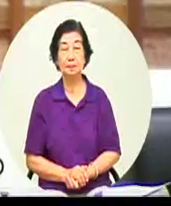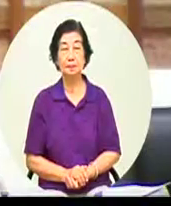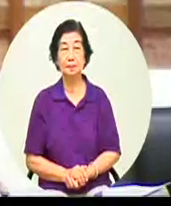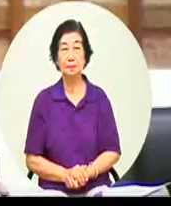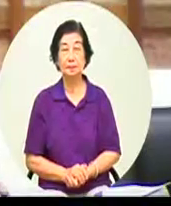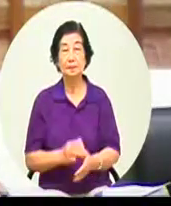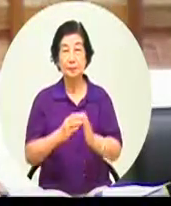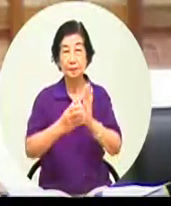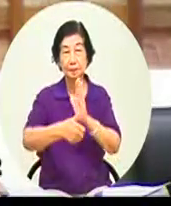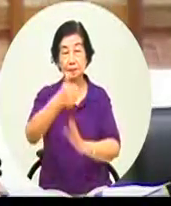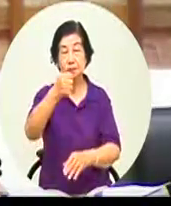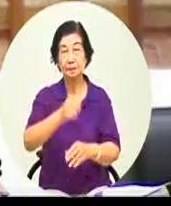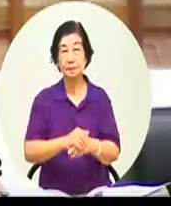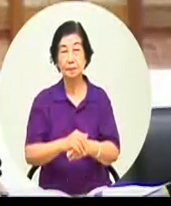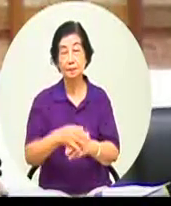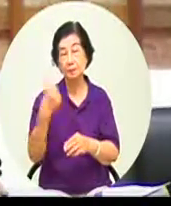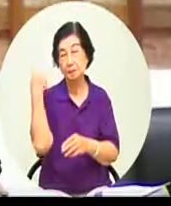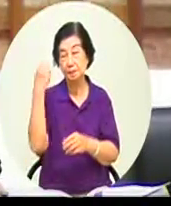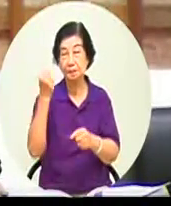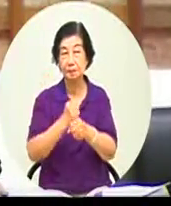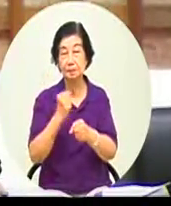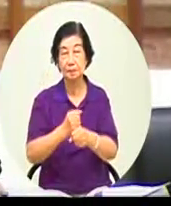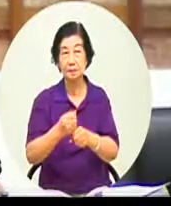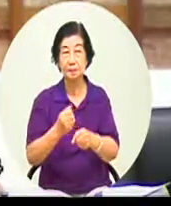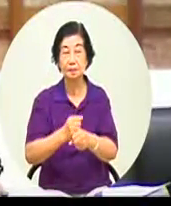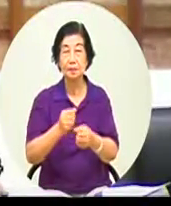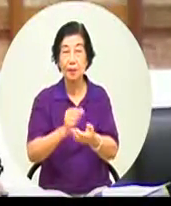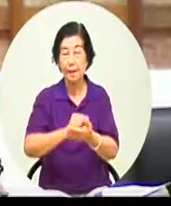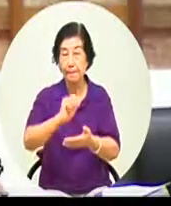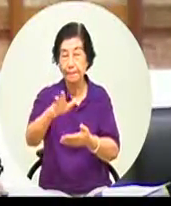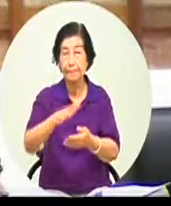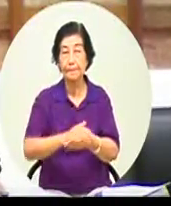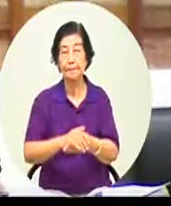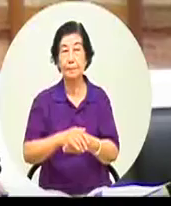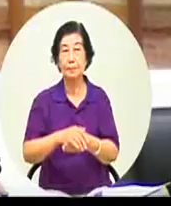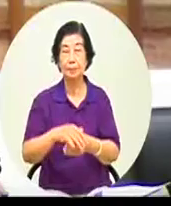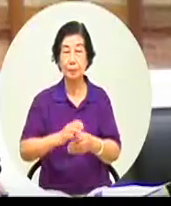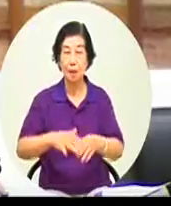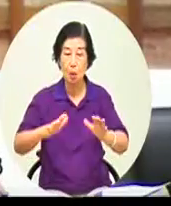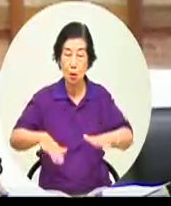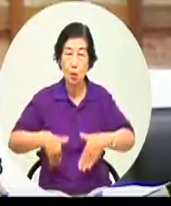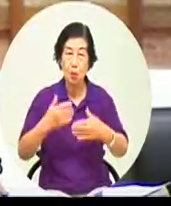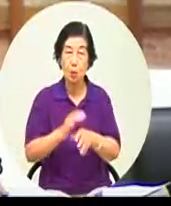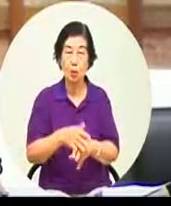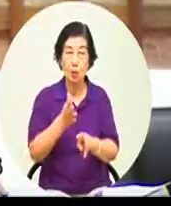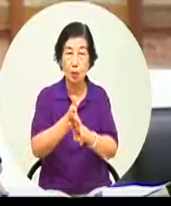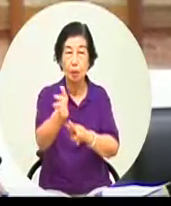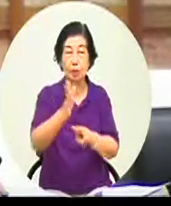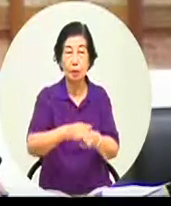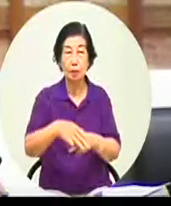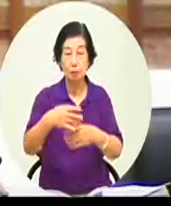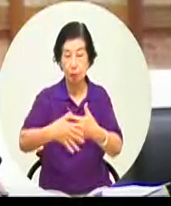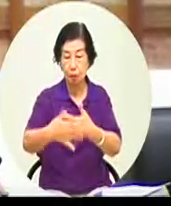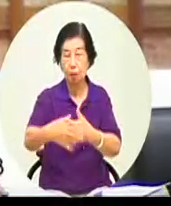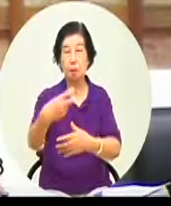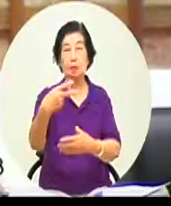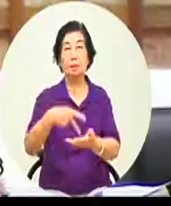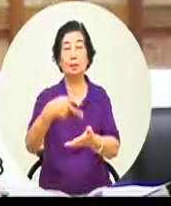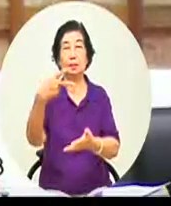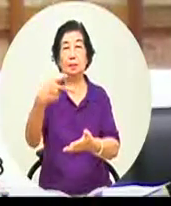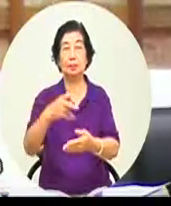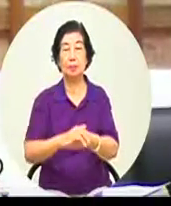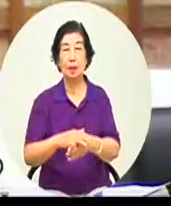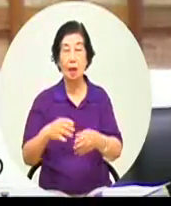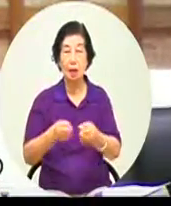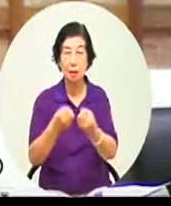局长，在你昨天工作报告的时候所提到的，我们的轻轨二阶段的一个发包已然发包